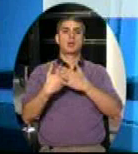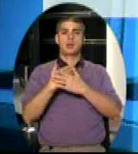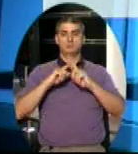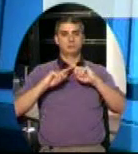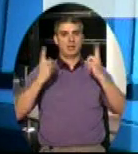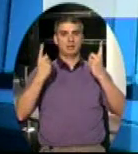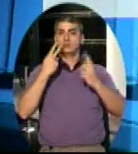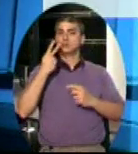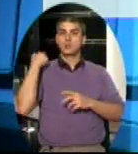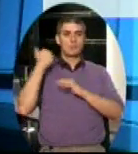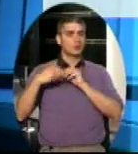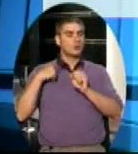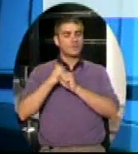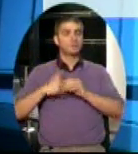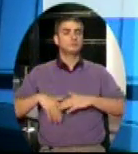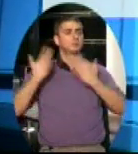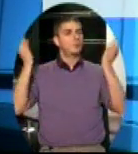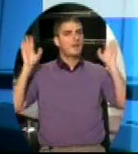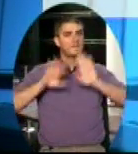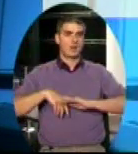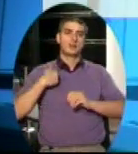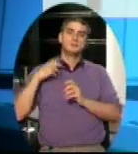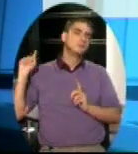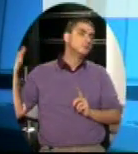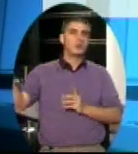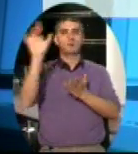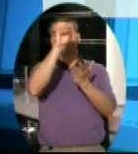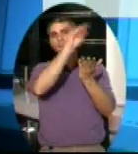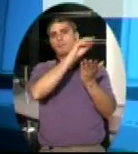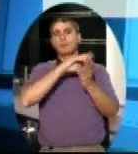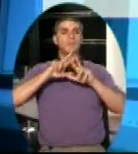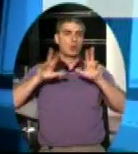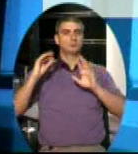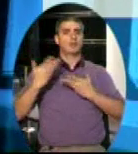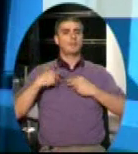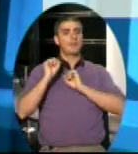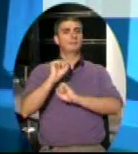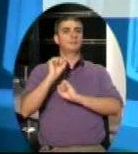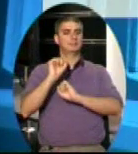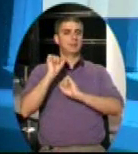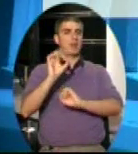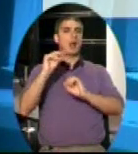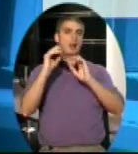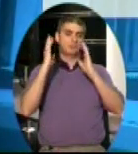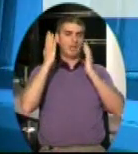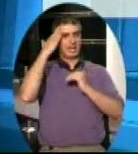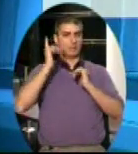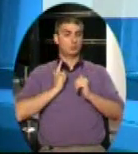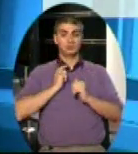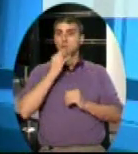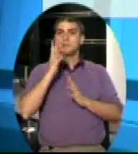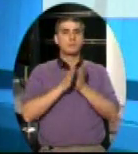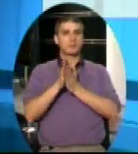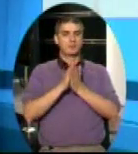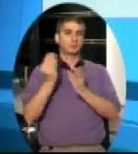בשנתיים האחרונות אני עובד קשה יומם ולילה. אני חורש את הארץ כדי לגייס תמיכה על בסיס של היכרות אישית. אני יכול רק לנחש למי